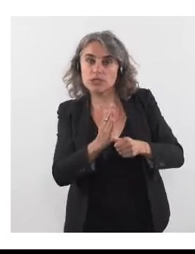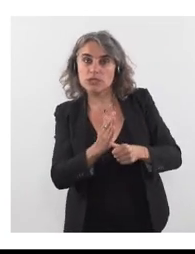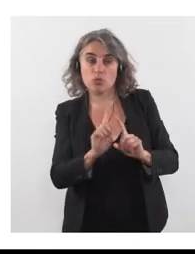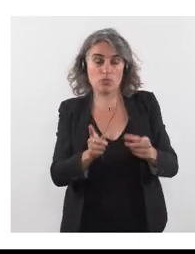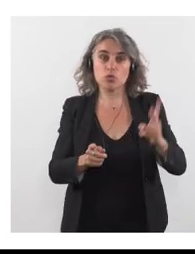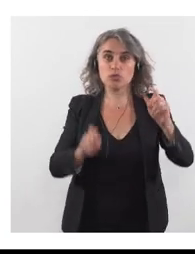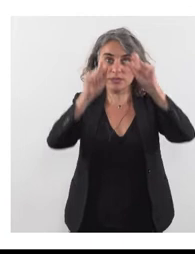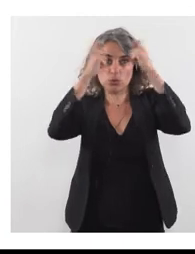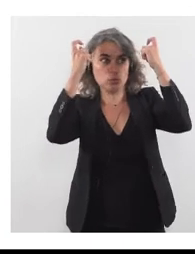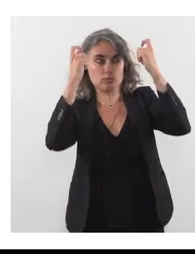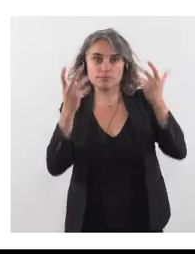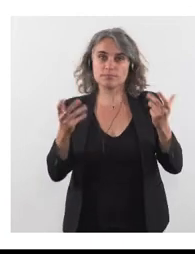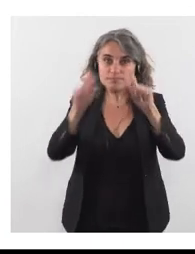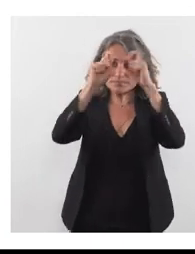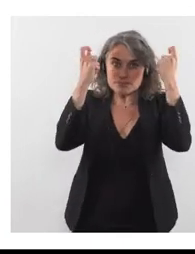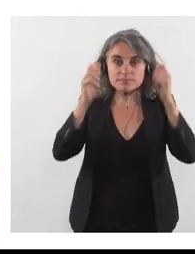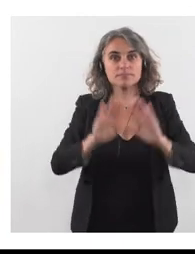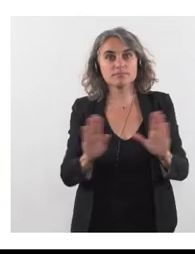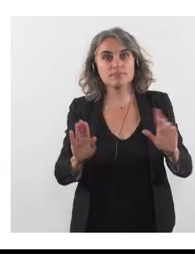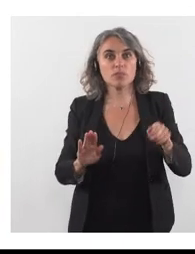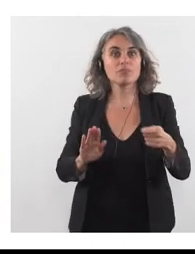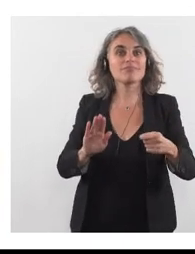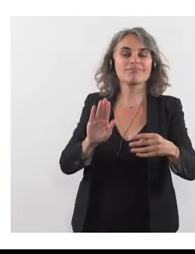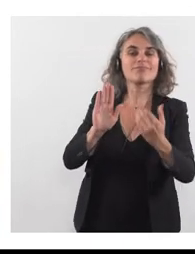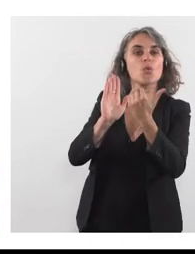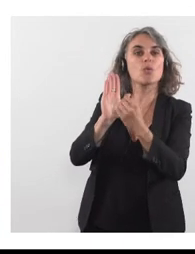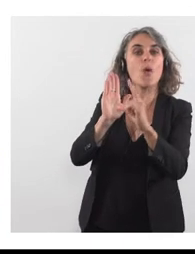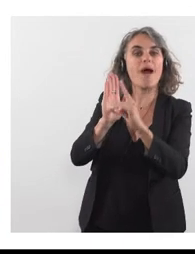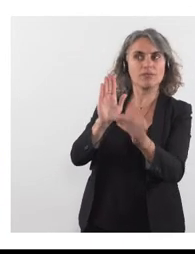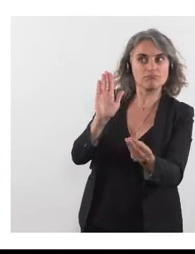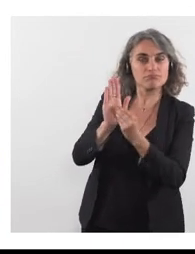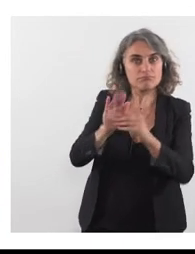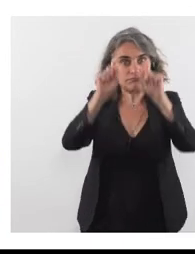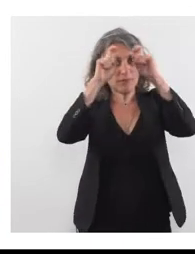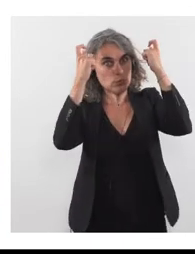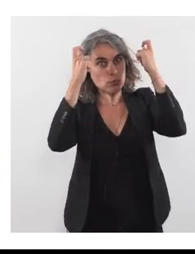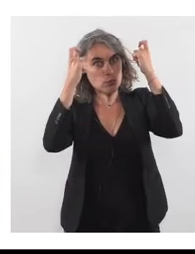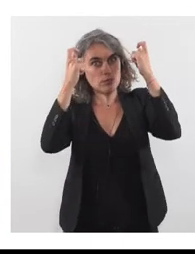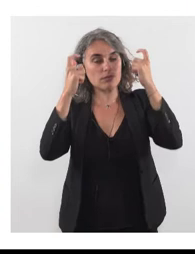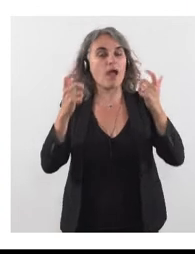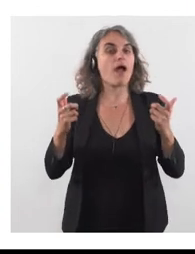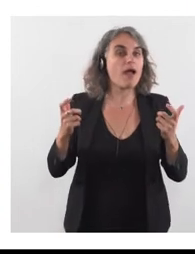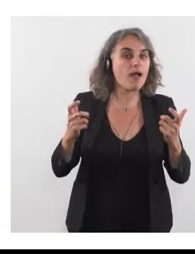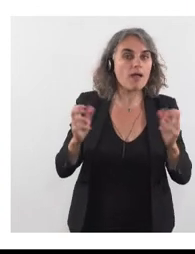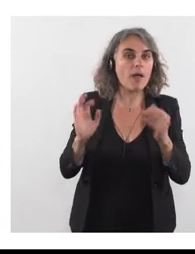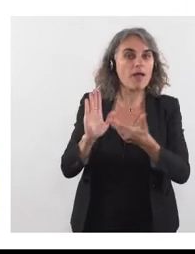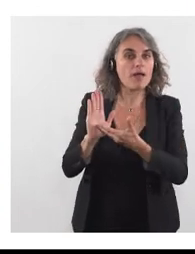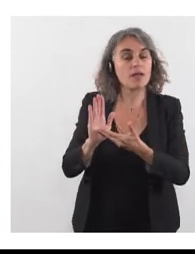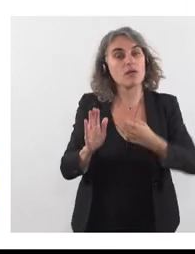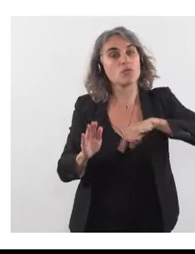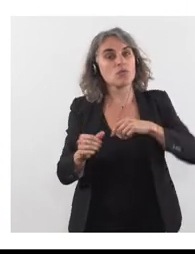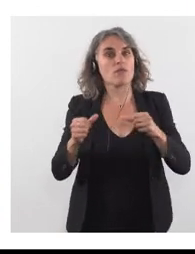statut de séjour. Et le statut de séjour n'est pas un critère protégé dans la loi. Et donc nous avons été en justice pour faire